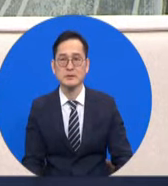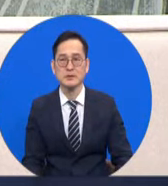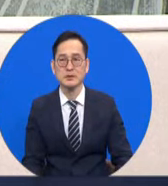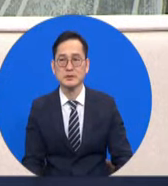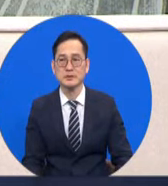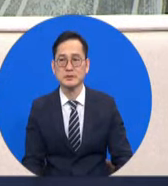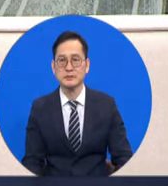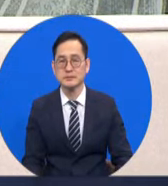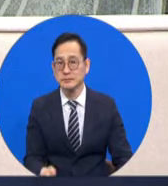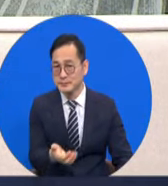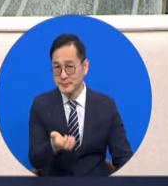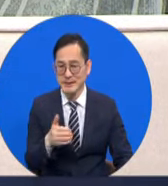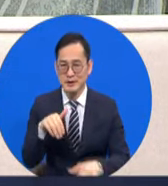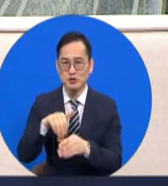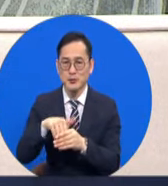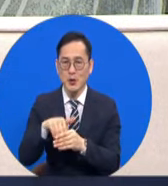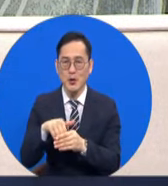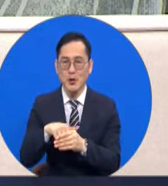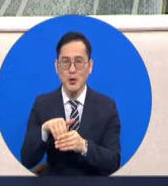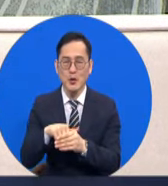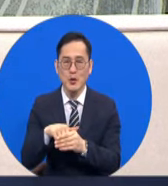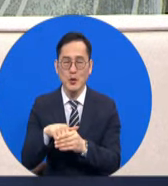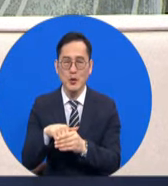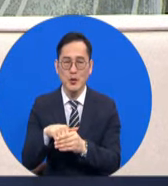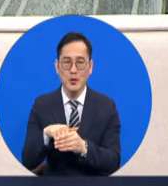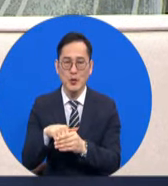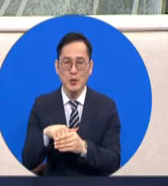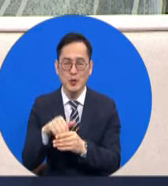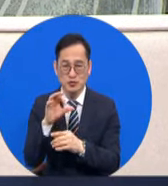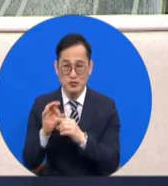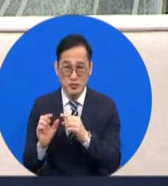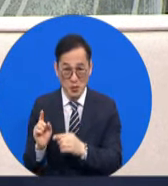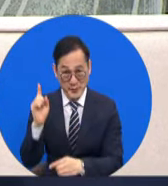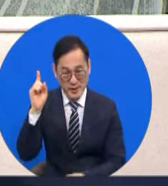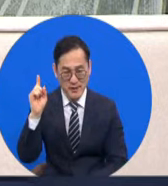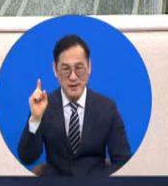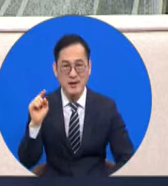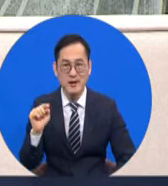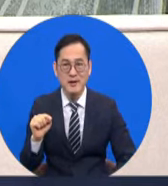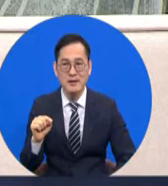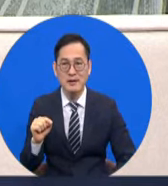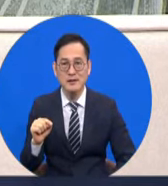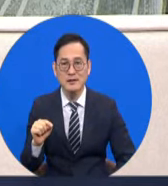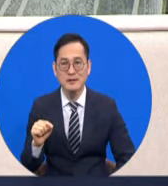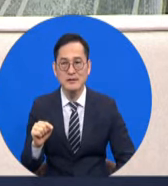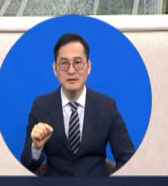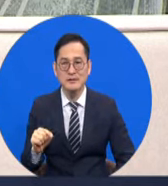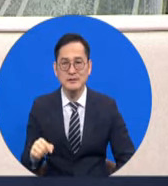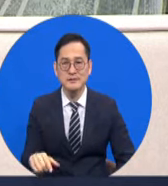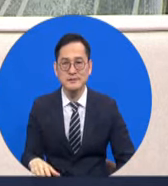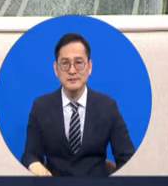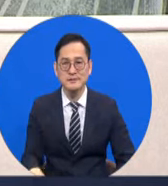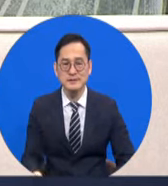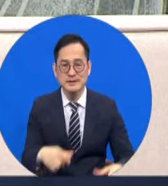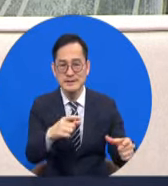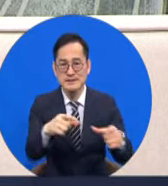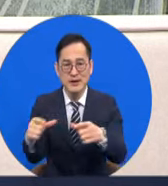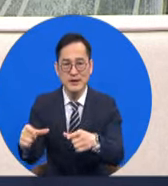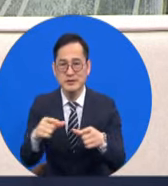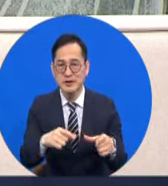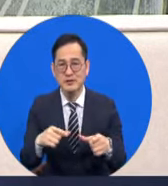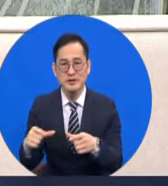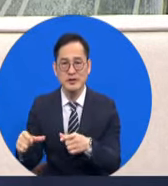이번 사전 투표의 특징은 지난번에는 좀 지역별 편차가